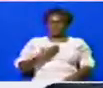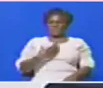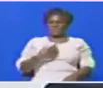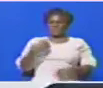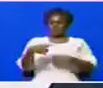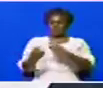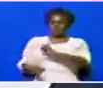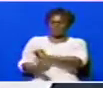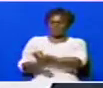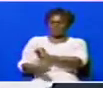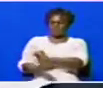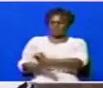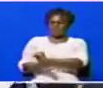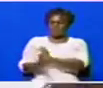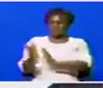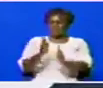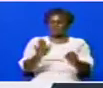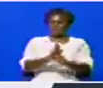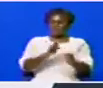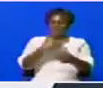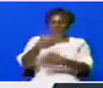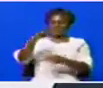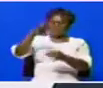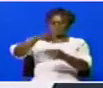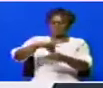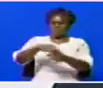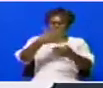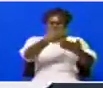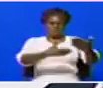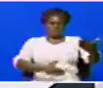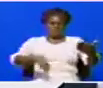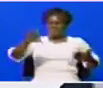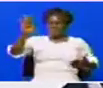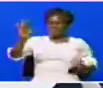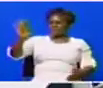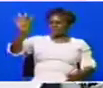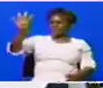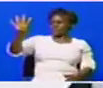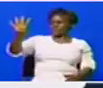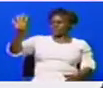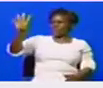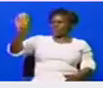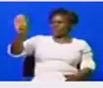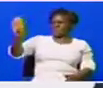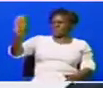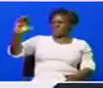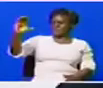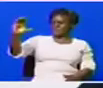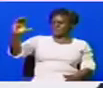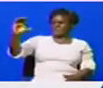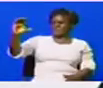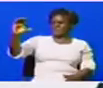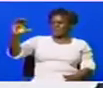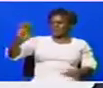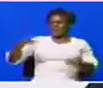kutuelezea ule mchakato mzima baada ya kupiga kura, zile fomu 34A na cha vile zinavyofika hapa,